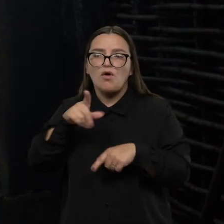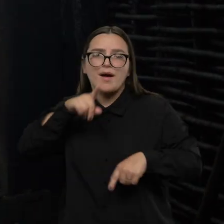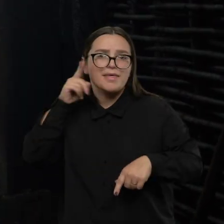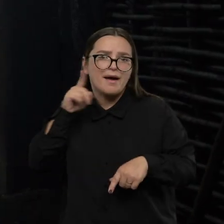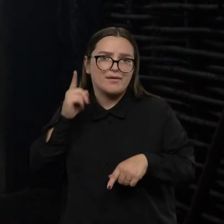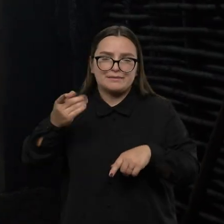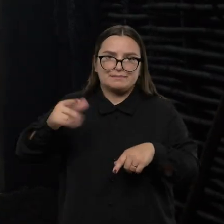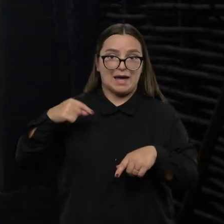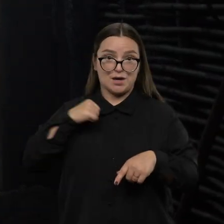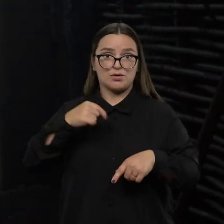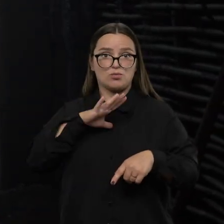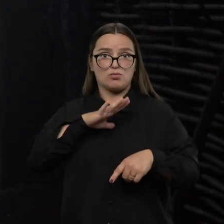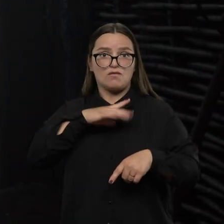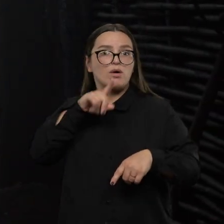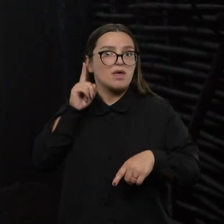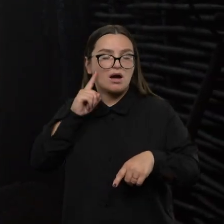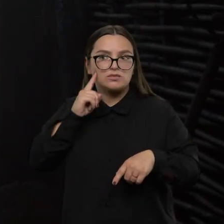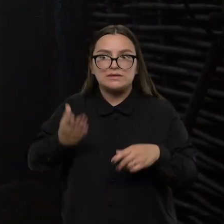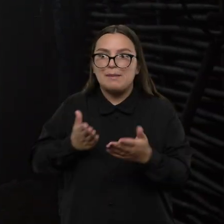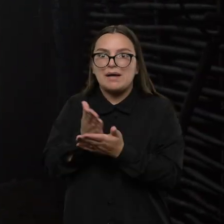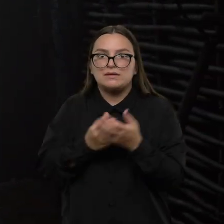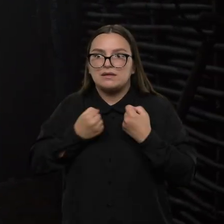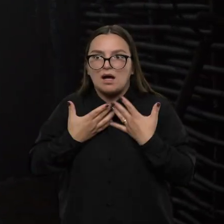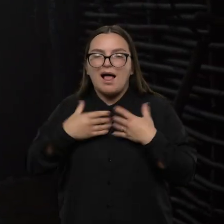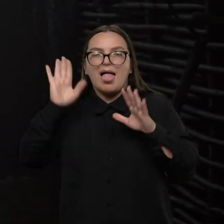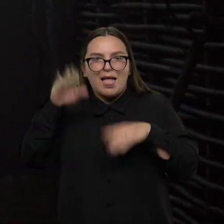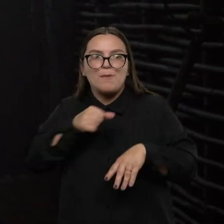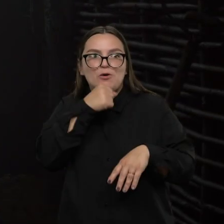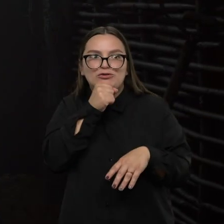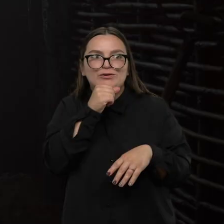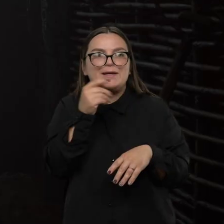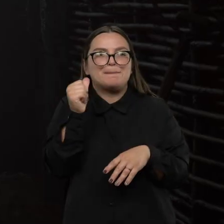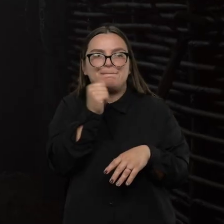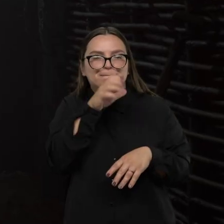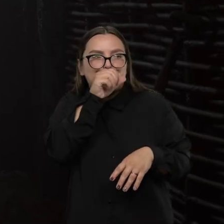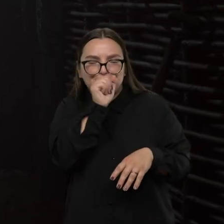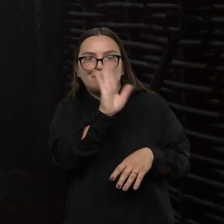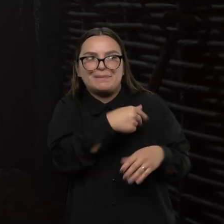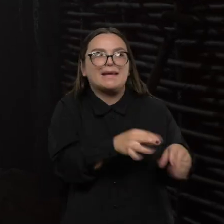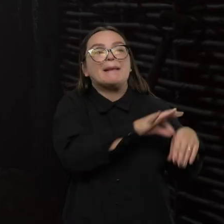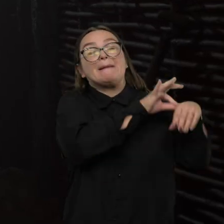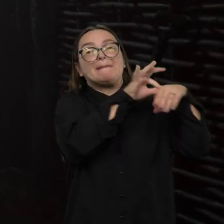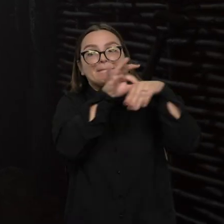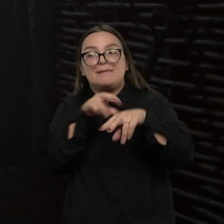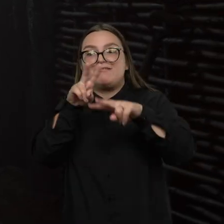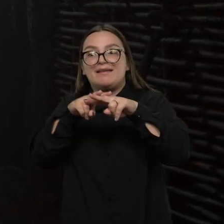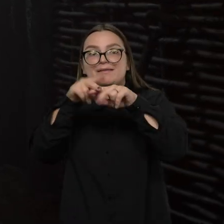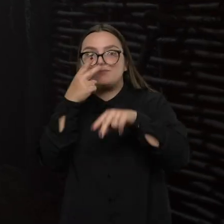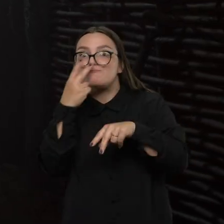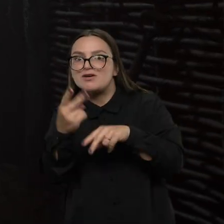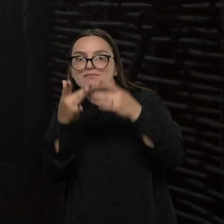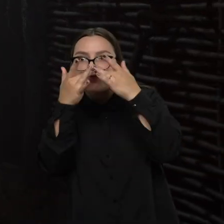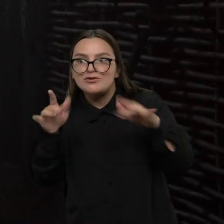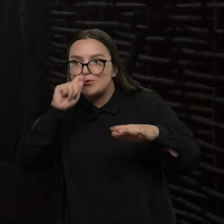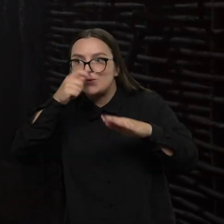patirties, nutariau močiutę nustebinti. Nieko nesakęs, atvedžiau ją į tą vietą, į tą